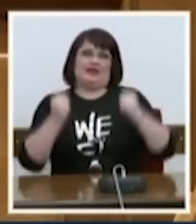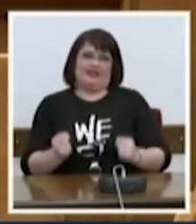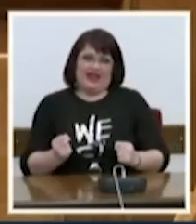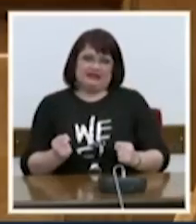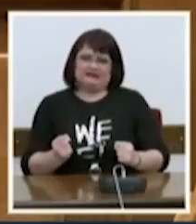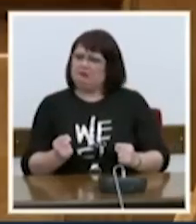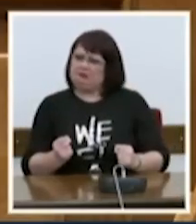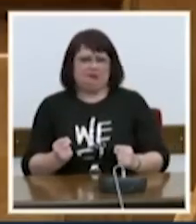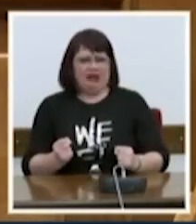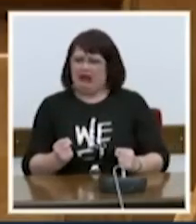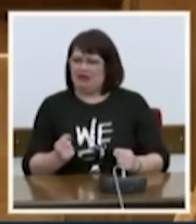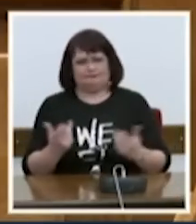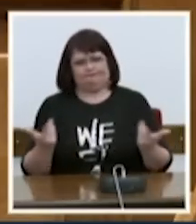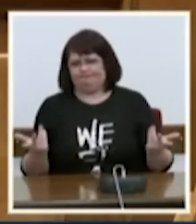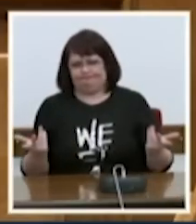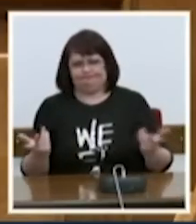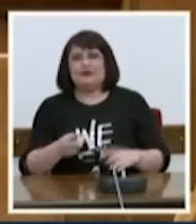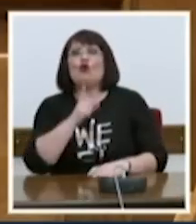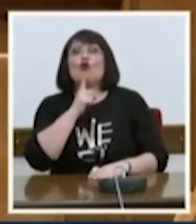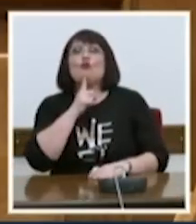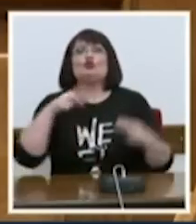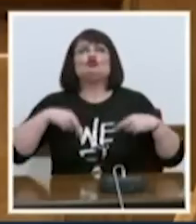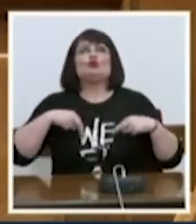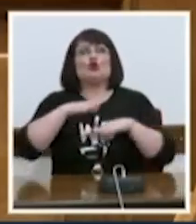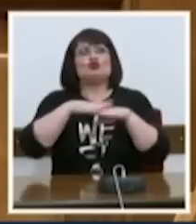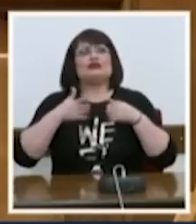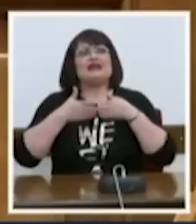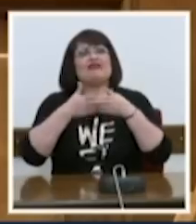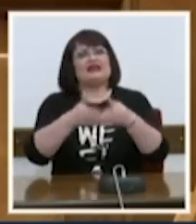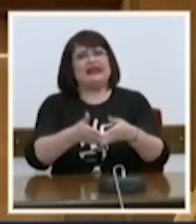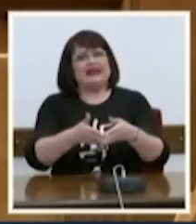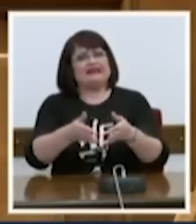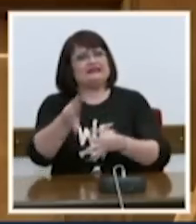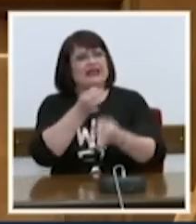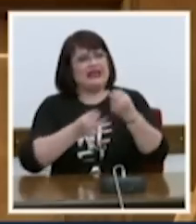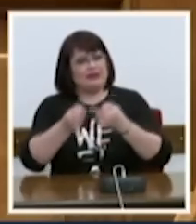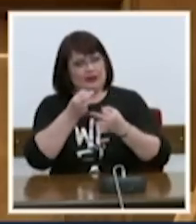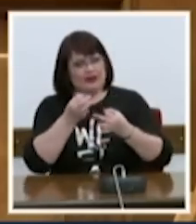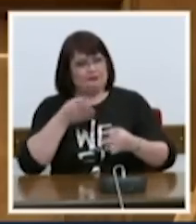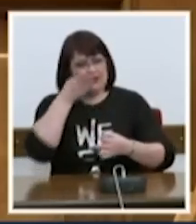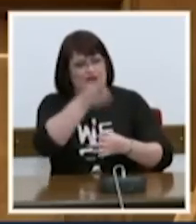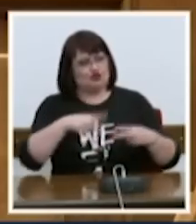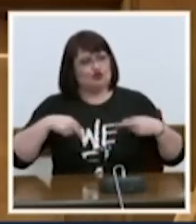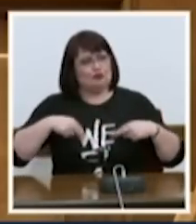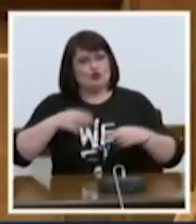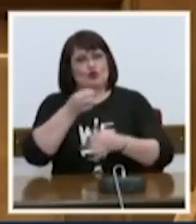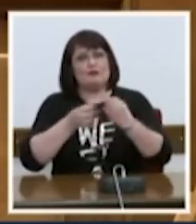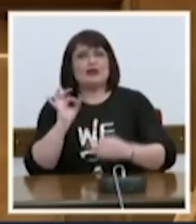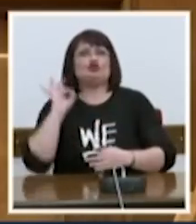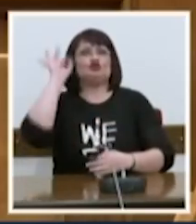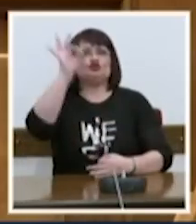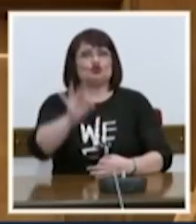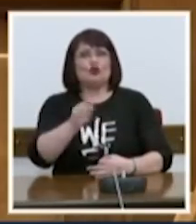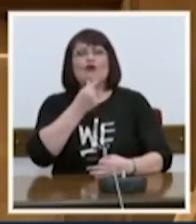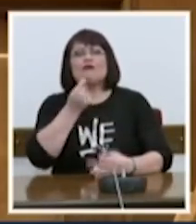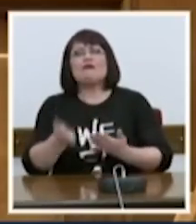τους. Όπως ο νέος υπουργός Ναυτιλίας, ο οποίος δήλωσε κατά την παραλαβή του Υπουργείου του ότι έχετε στόχο και όραμα να